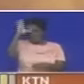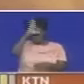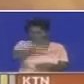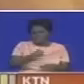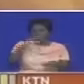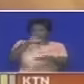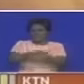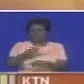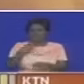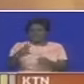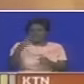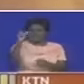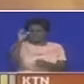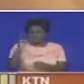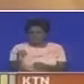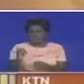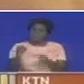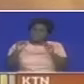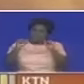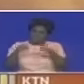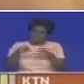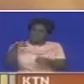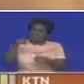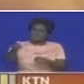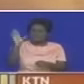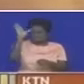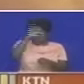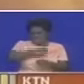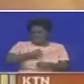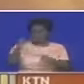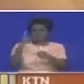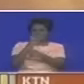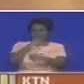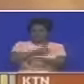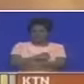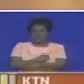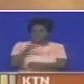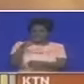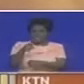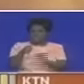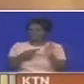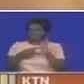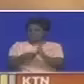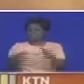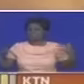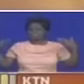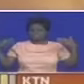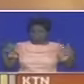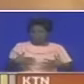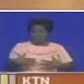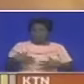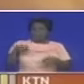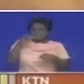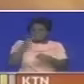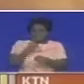kupata alama 250, na sasa huenda wakakosa kupata shule za upili. Takwimu hizo za kushtua ndizo ambazo zimewafanya